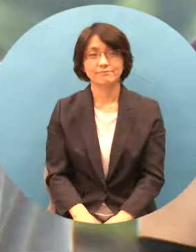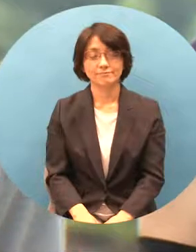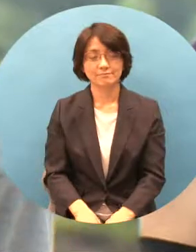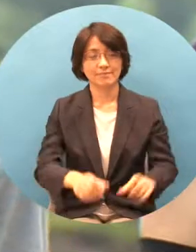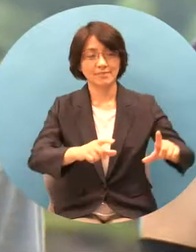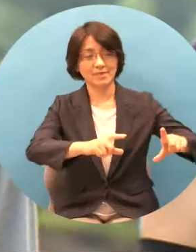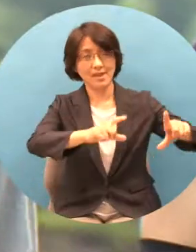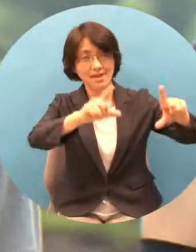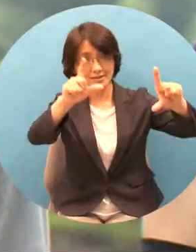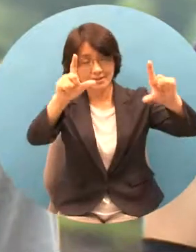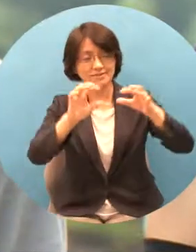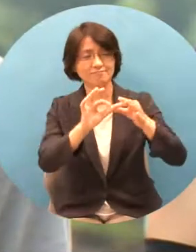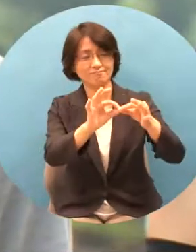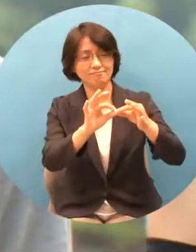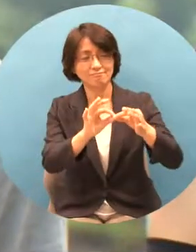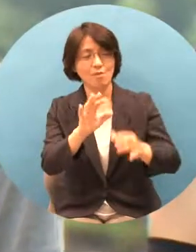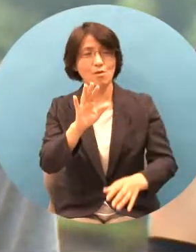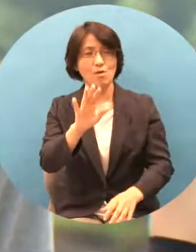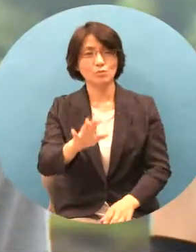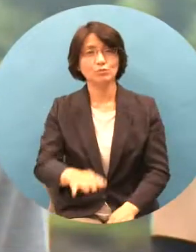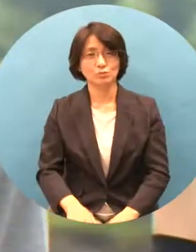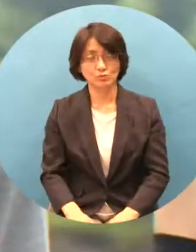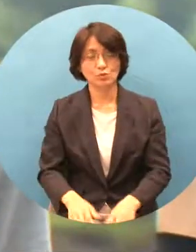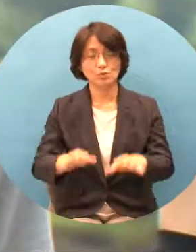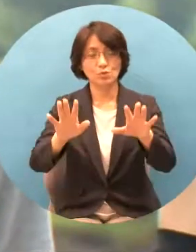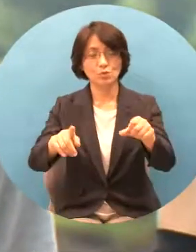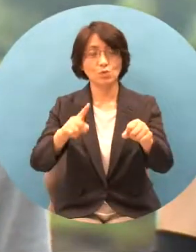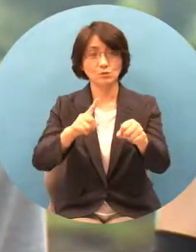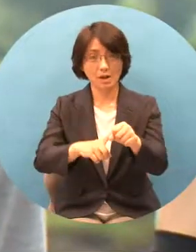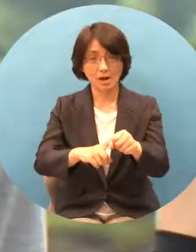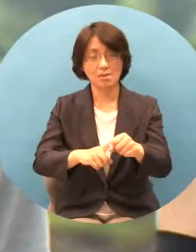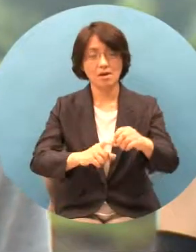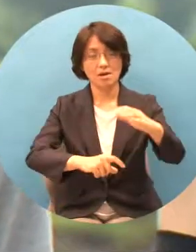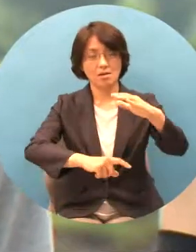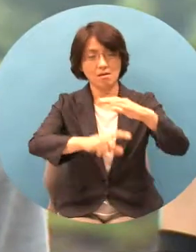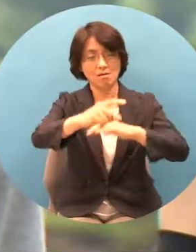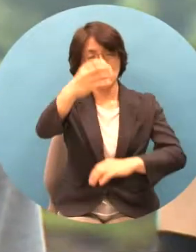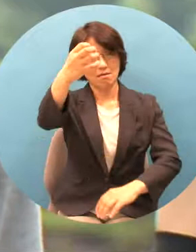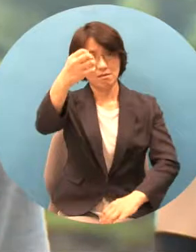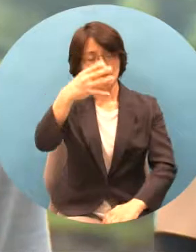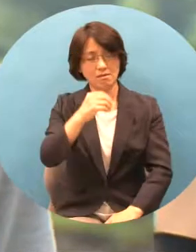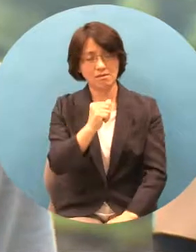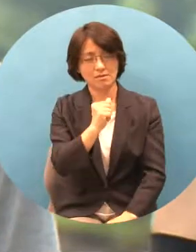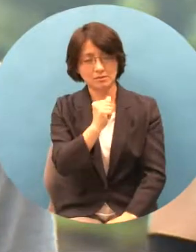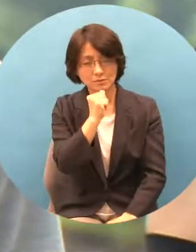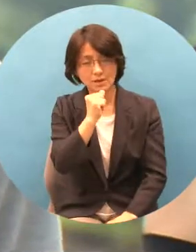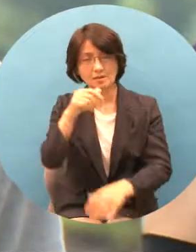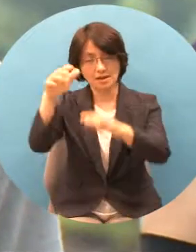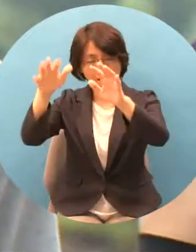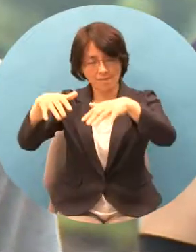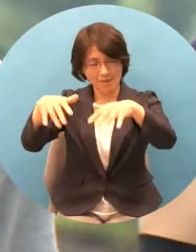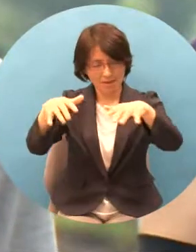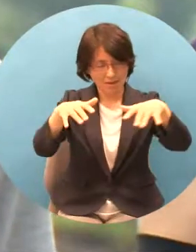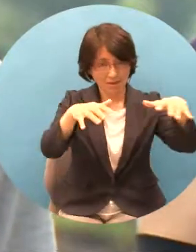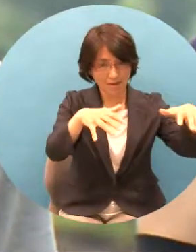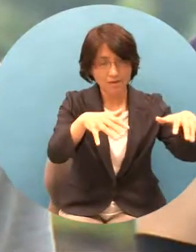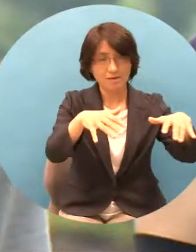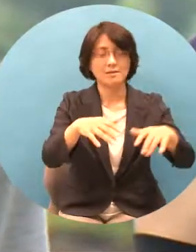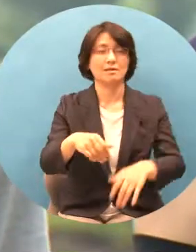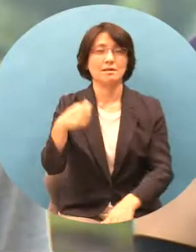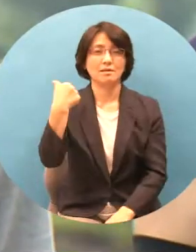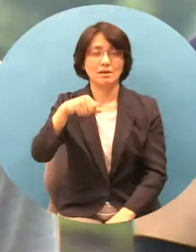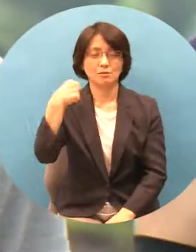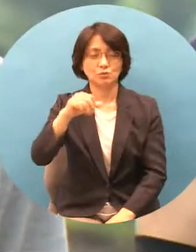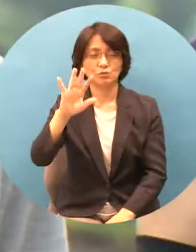天候に左右される点であったり、今年で言えば日照が少なくて雨が続いて、夏な